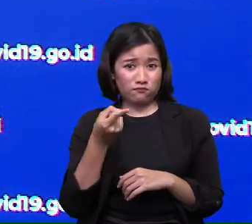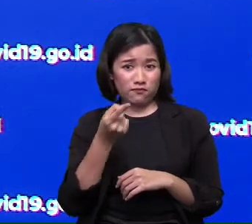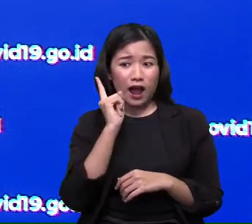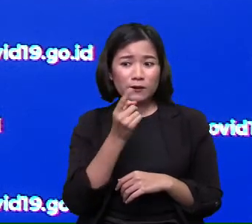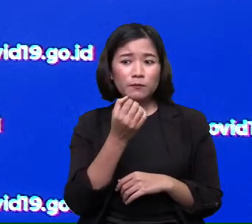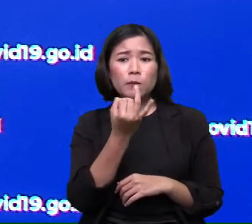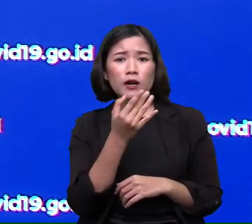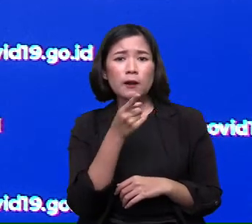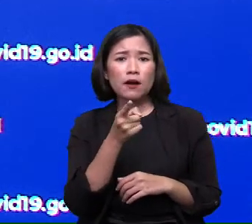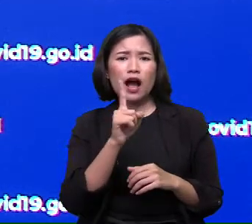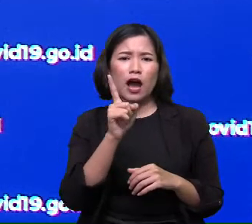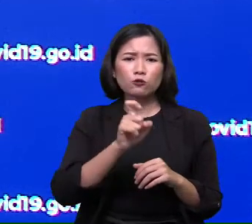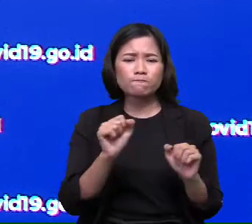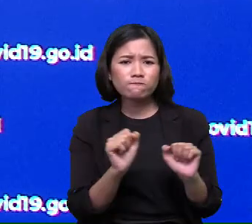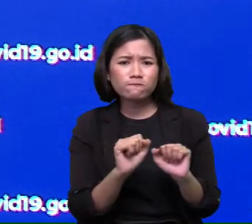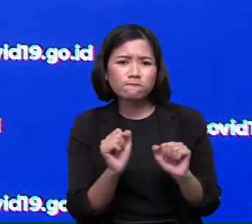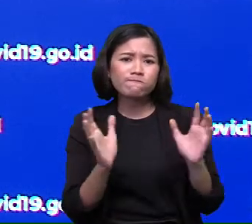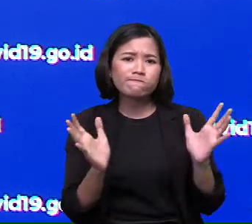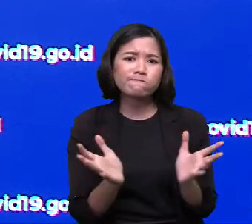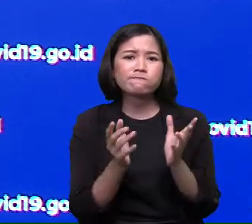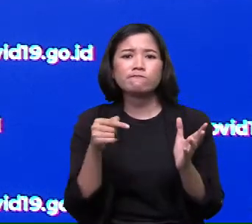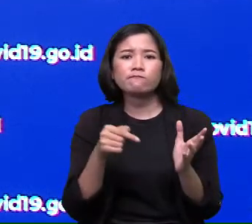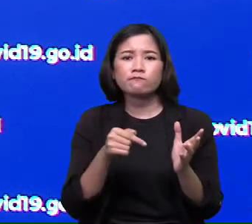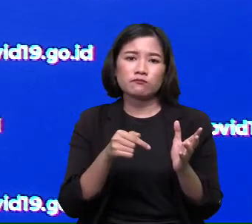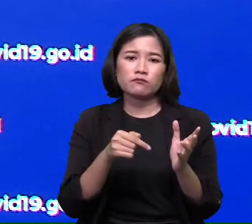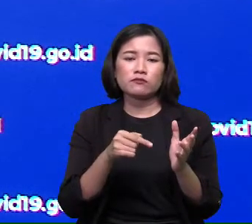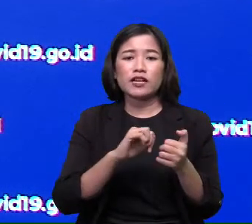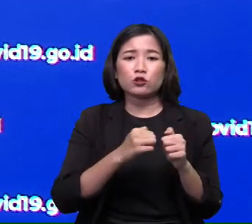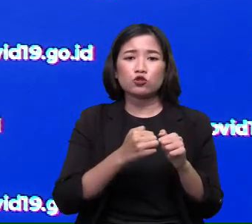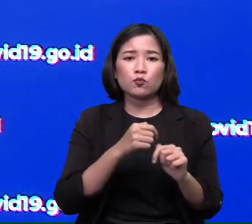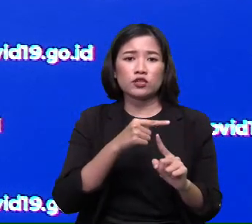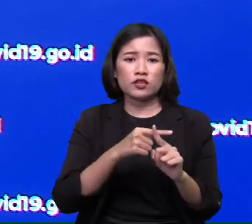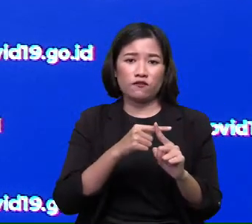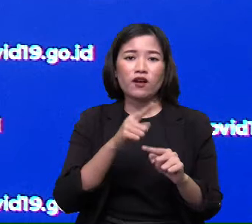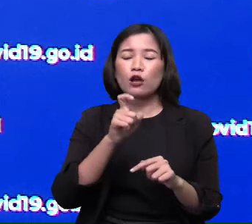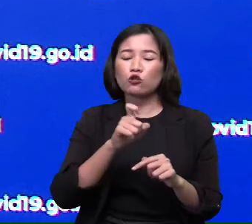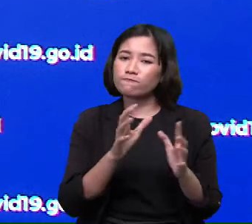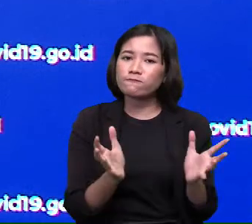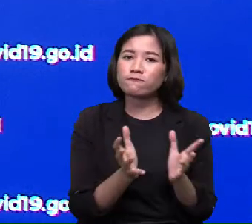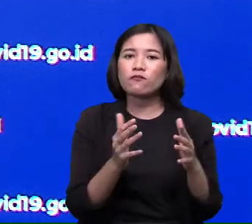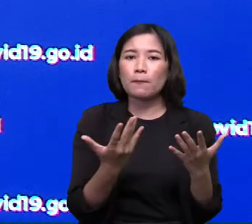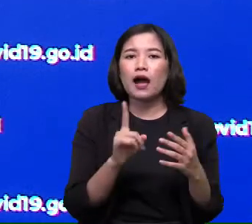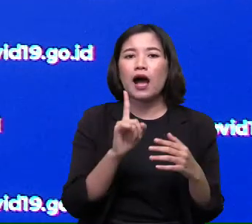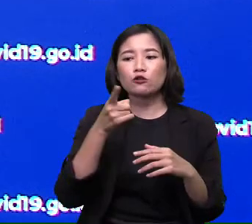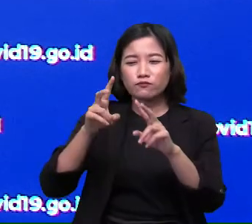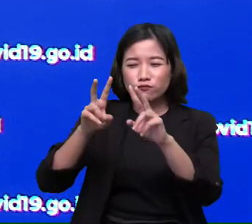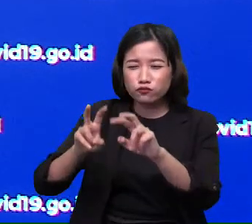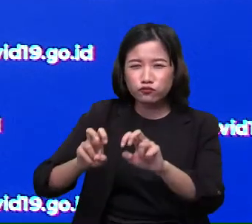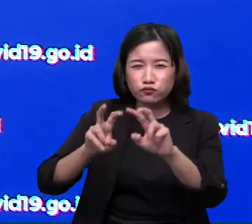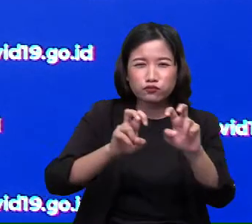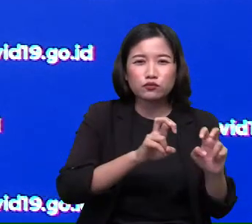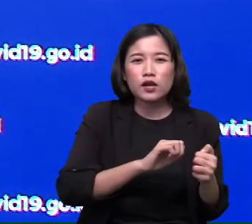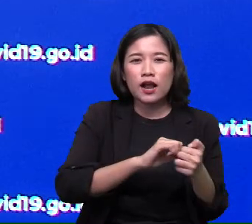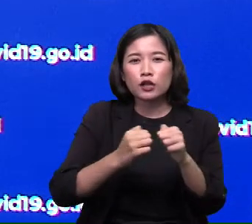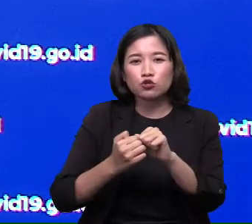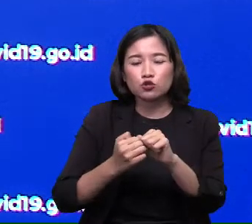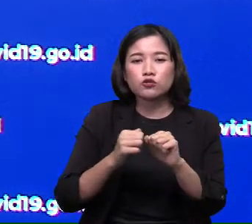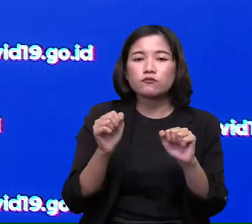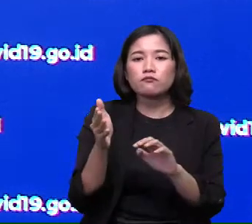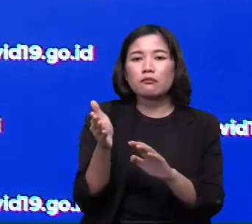yang perlu untuk kembali digencarkan dalam masa kenaikan kasus saat ini yaitu deteksi kasus sedini mungkin dengan